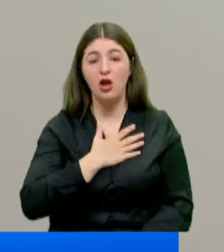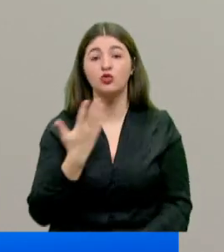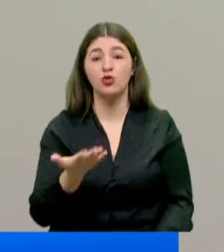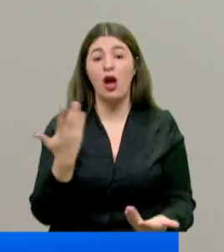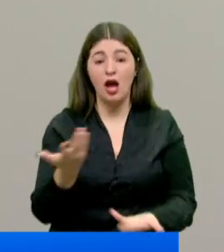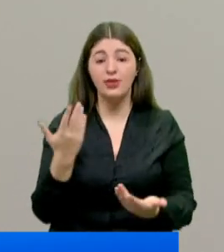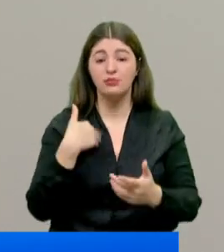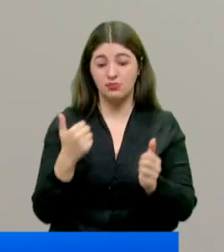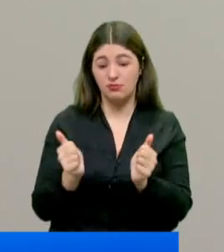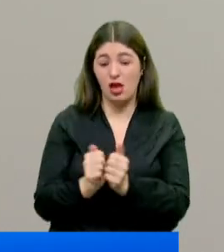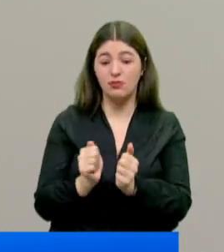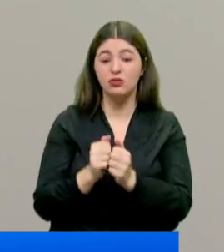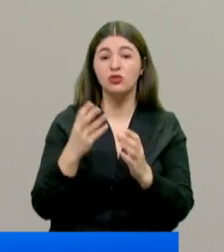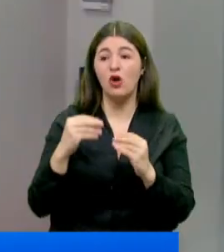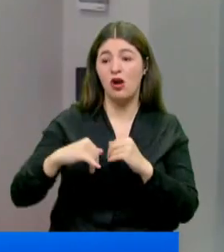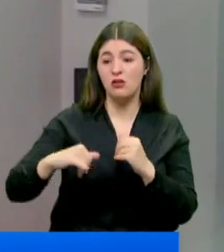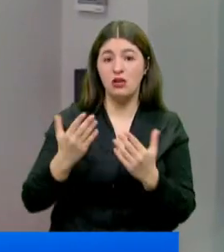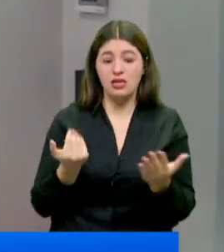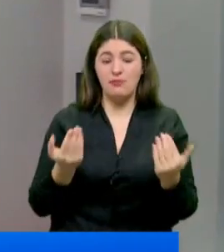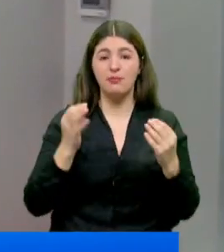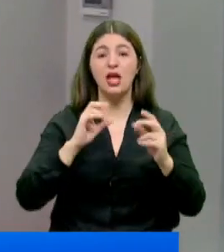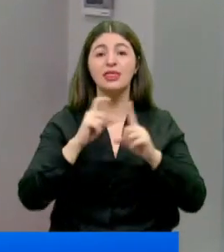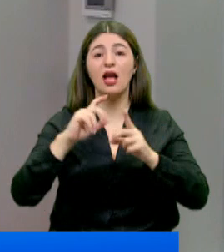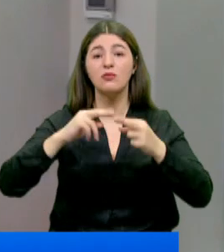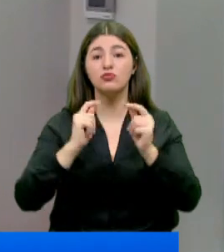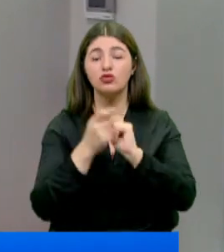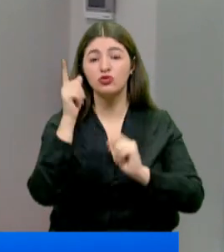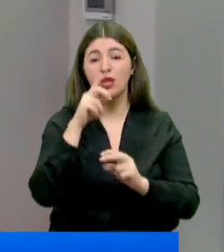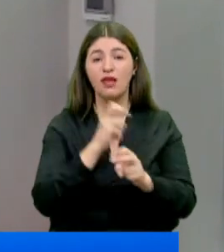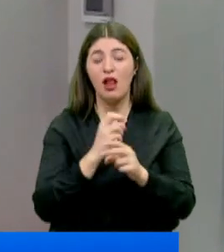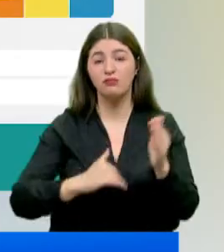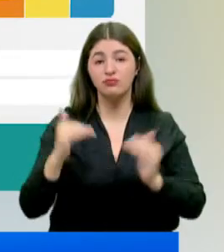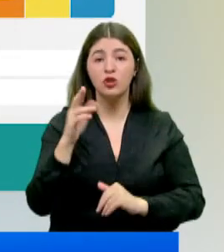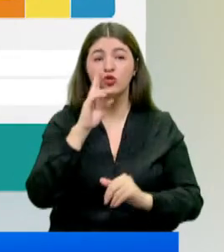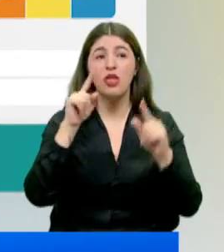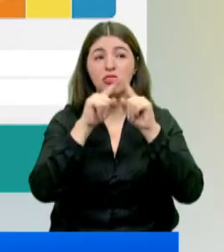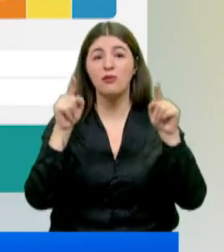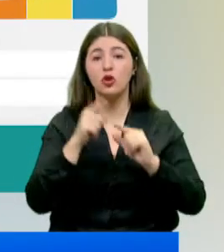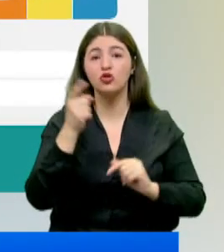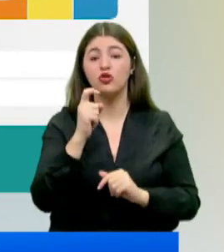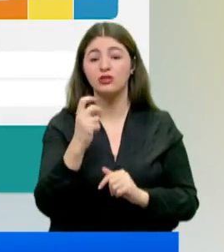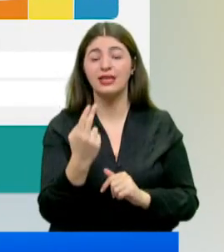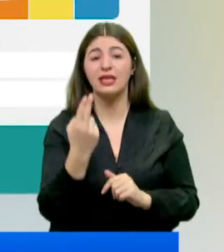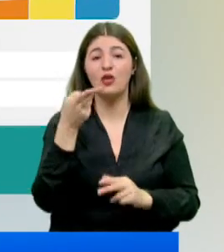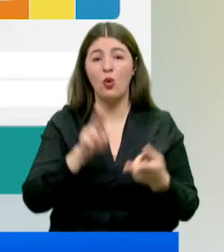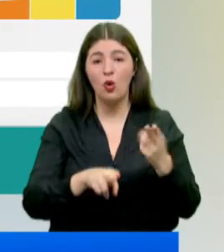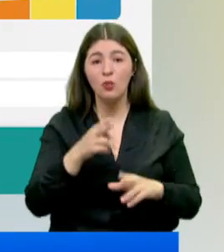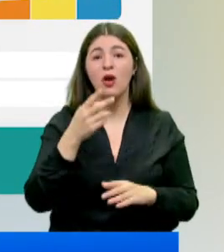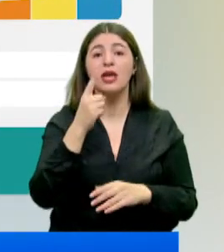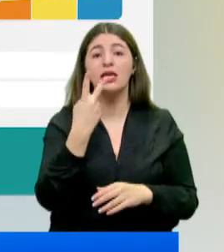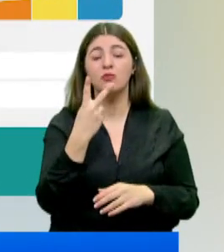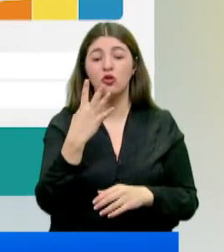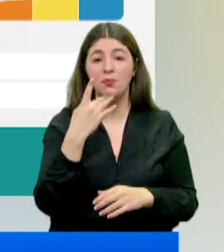Çünkü artık yanımıza Çok yaklaştı Delta varyantı nedeniyle risk artı son tabloda 197 vefat